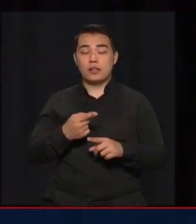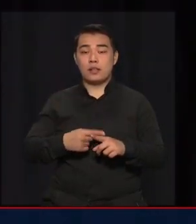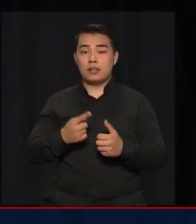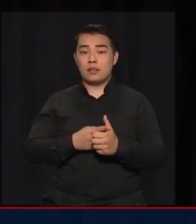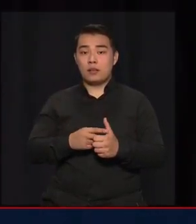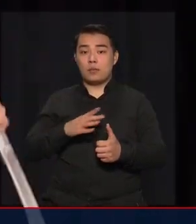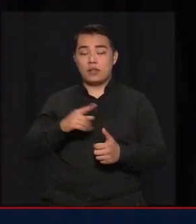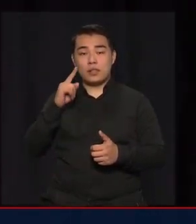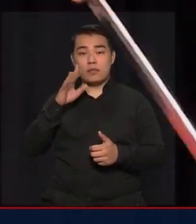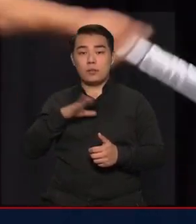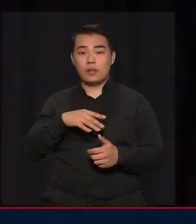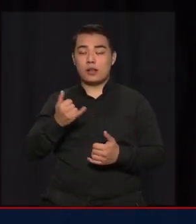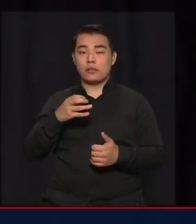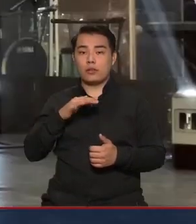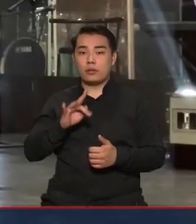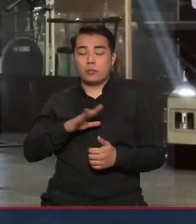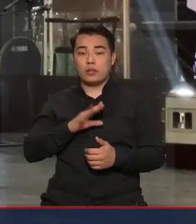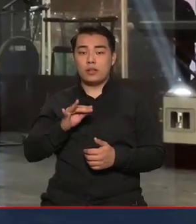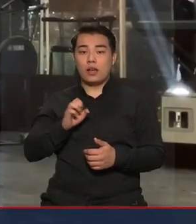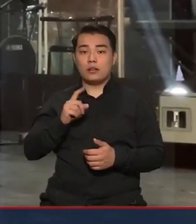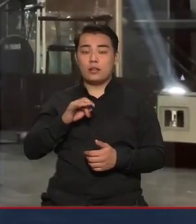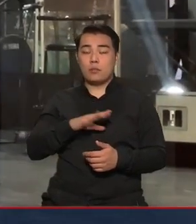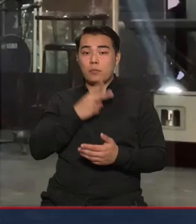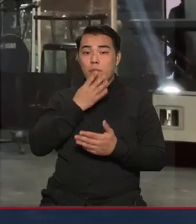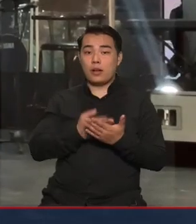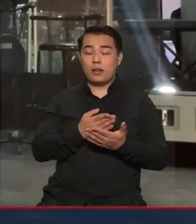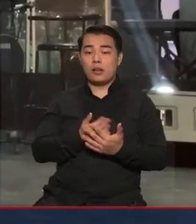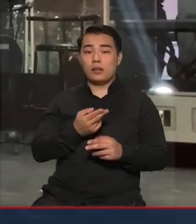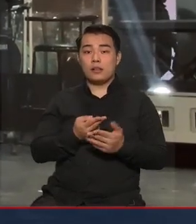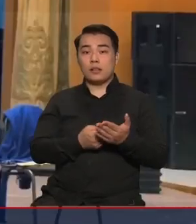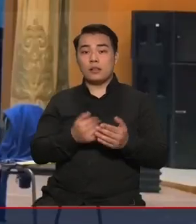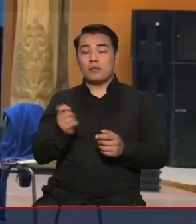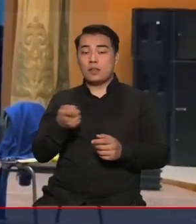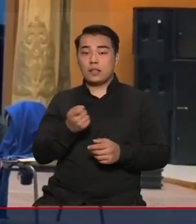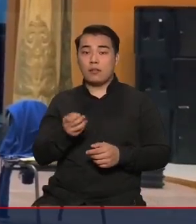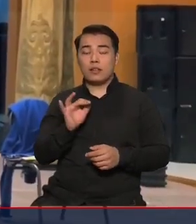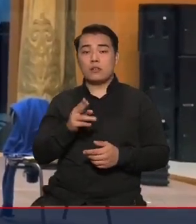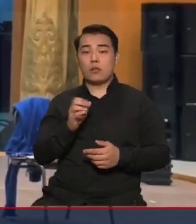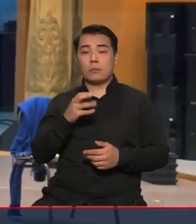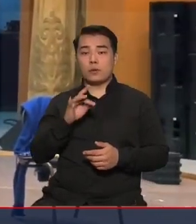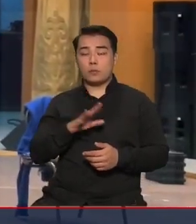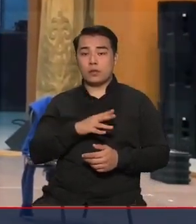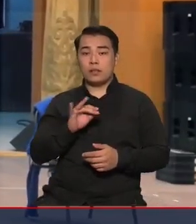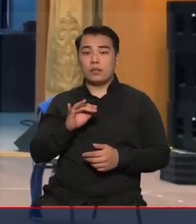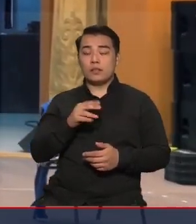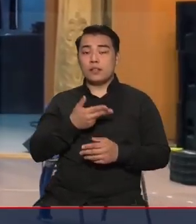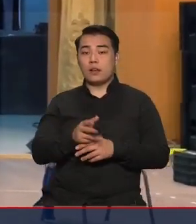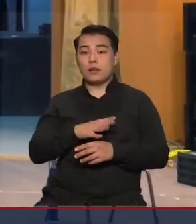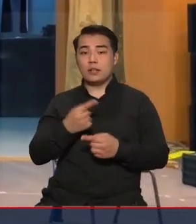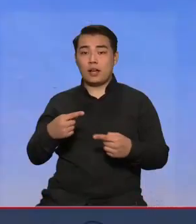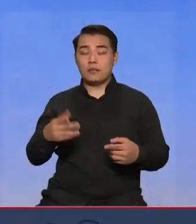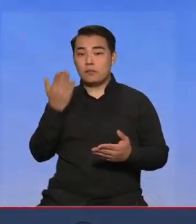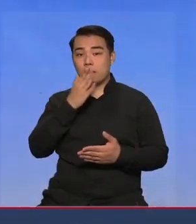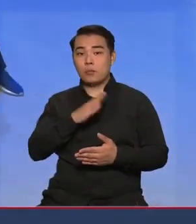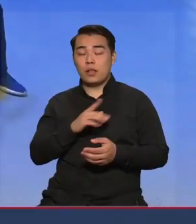известно в кругах профессиональных каскадеров. Кроме того, Адилет проявил себя в искусстве фехтования и метании копьями, даже снялся в нескольких